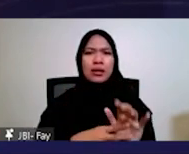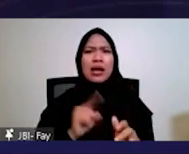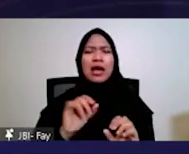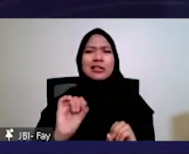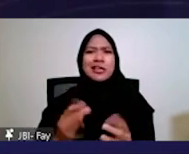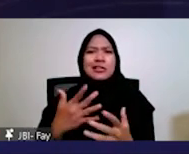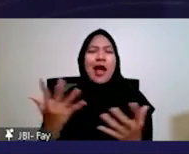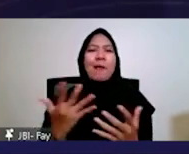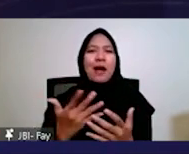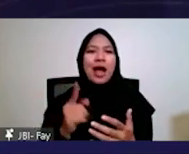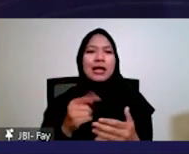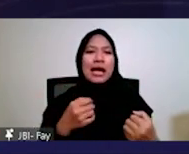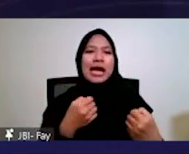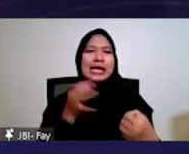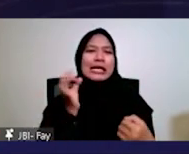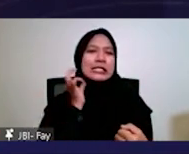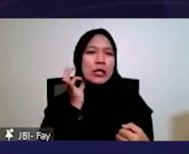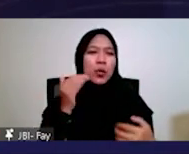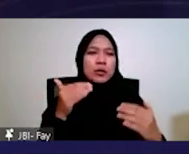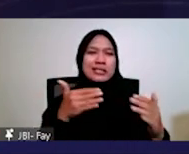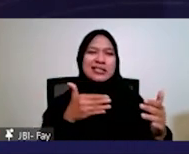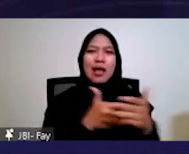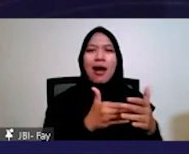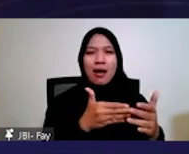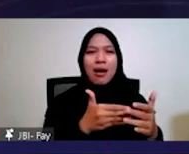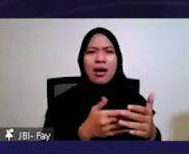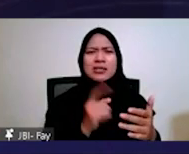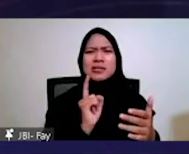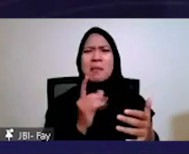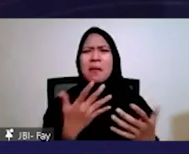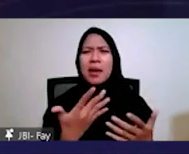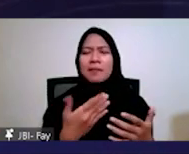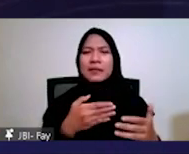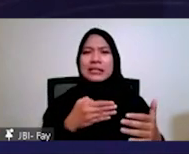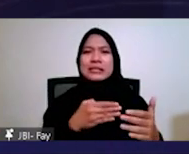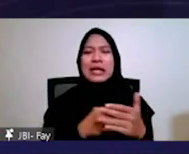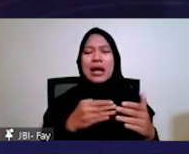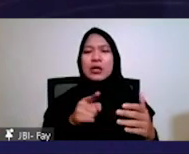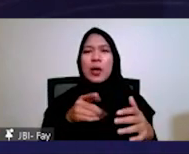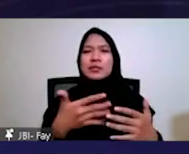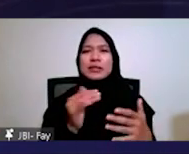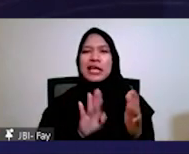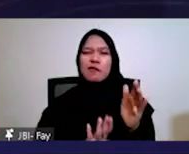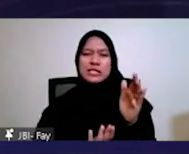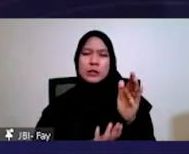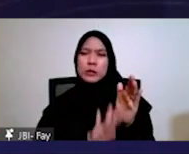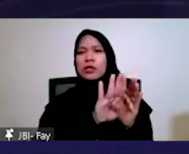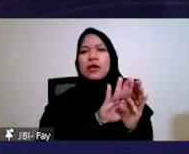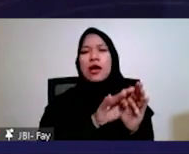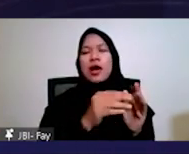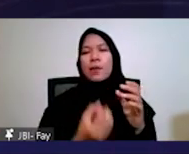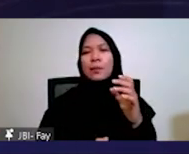resiko stagflasi sakulasi meniko nopo stagflasi itulah inflasinya tinggi Pertumbuhan